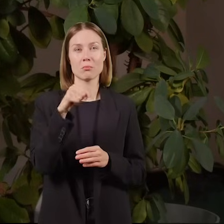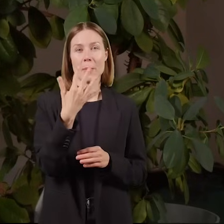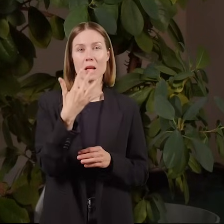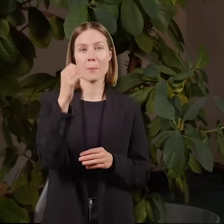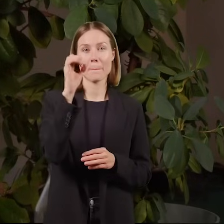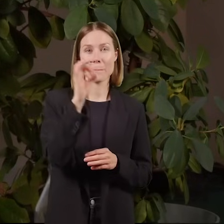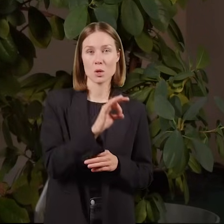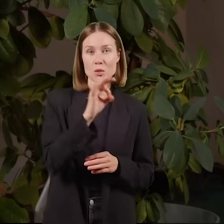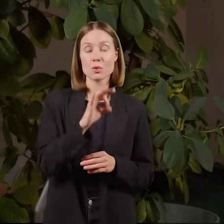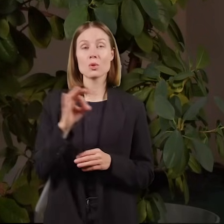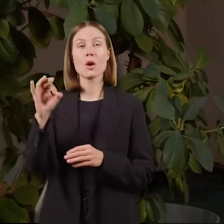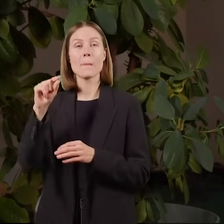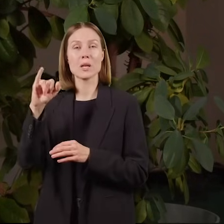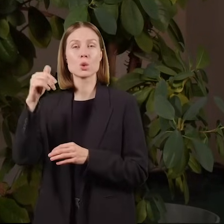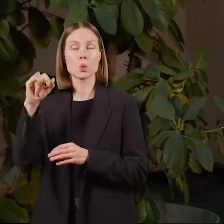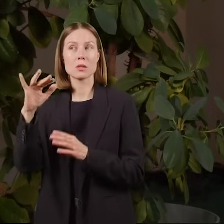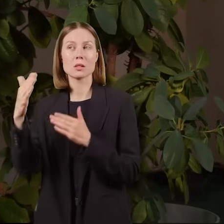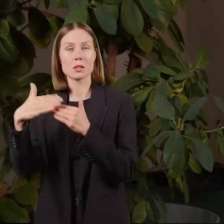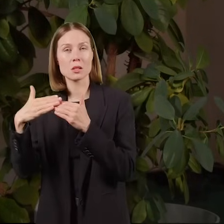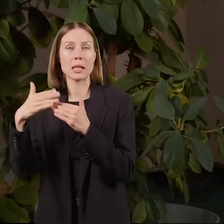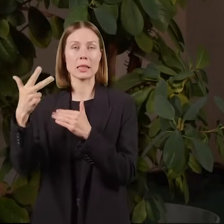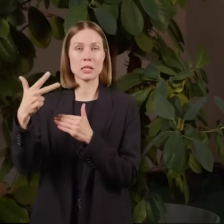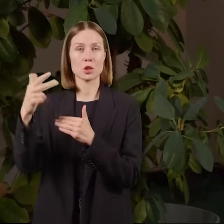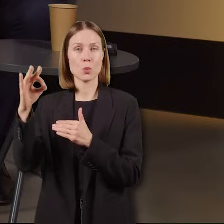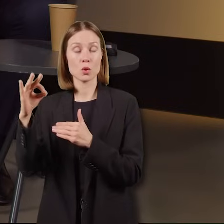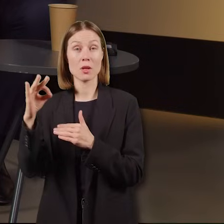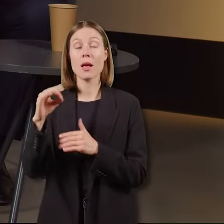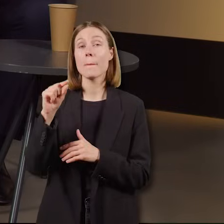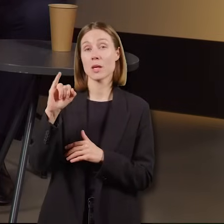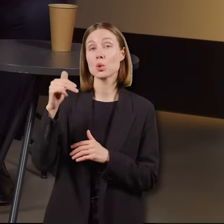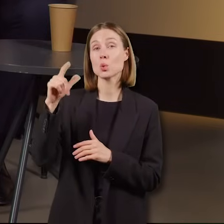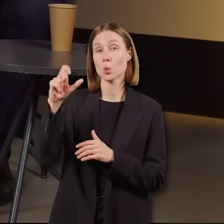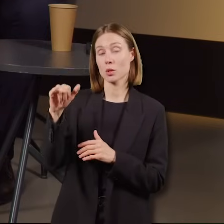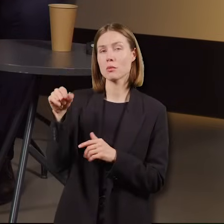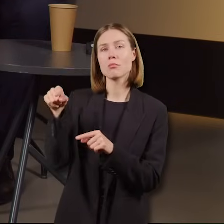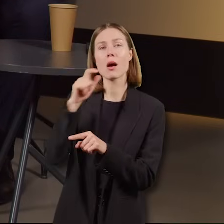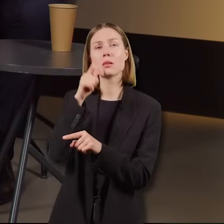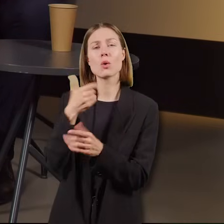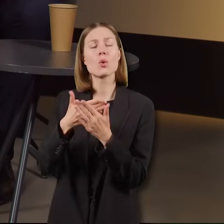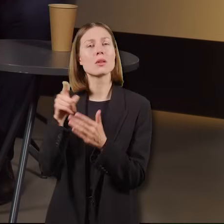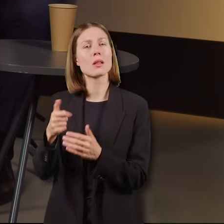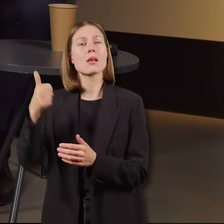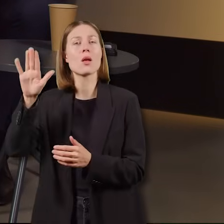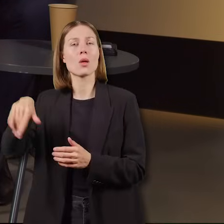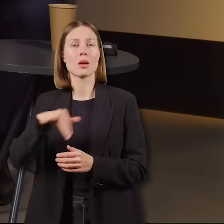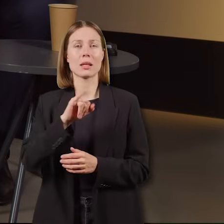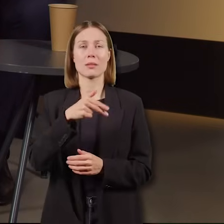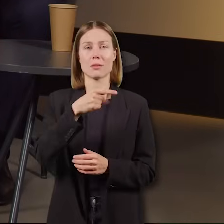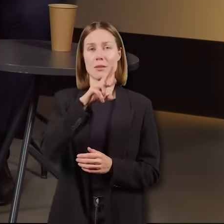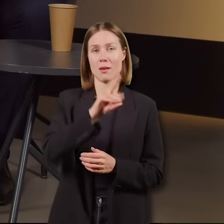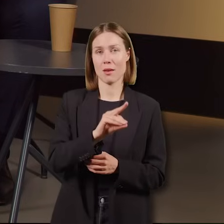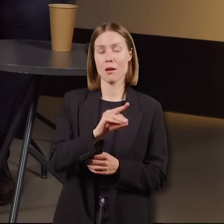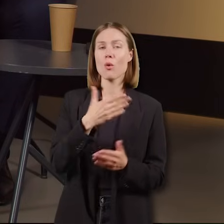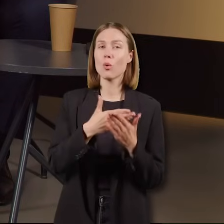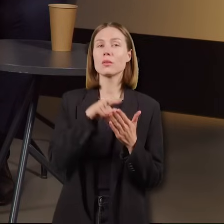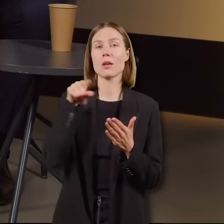14,5%, Jonas Pinskus arti 30%. Tai, ponė Pinskau, jūsų atsakymas, kodėl jūs esat geresnis negu Indrė ir kodėl jums